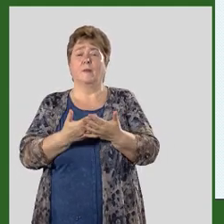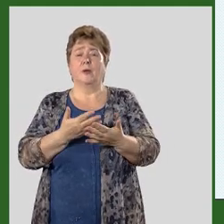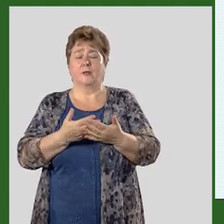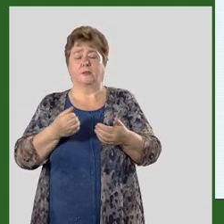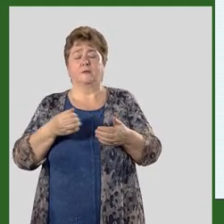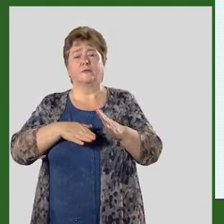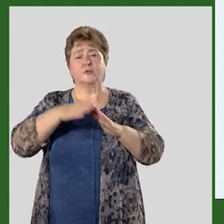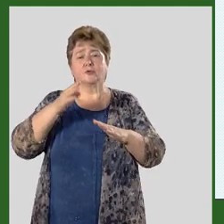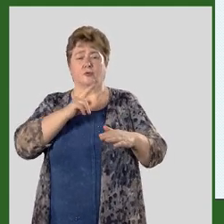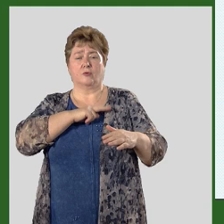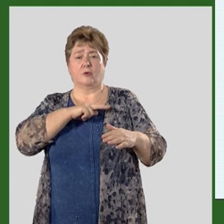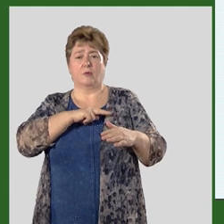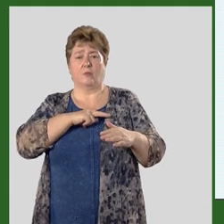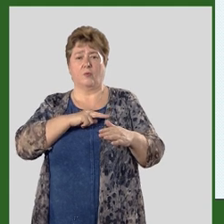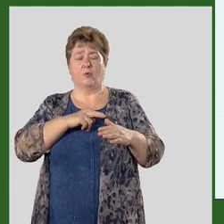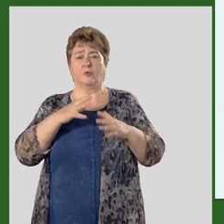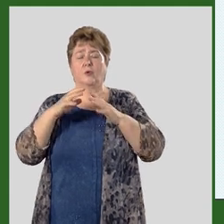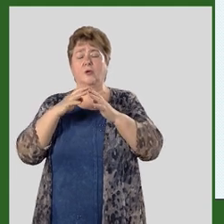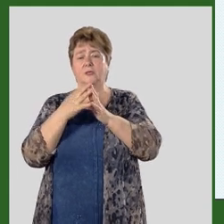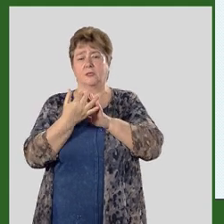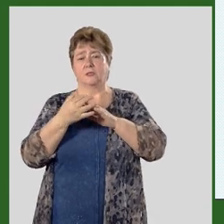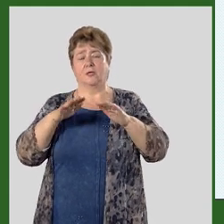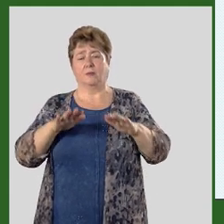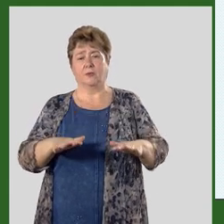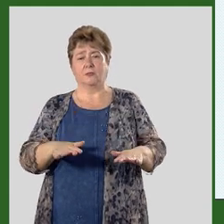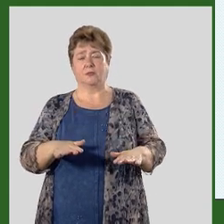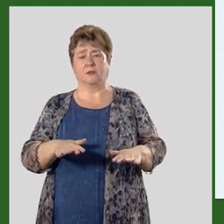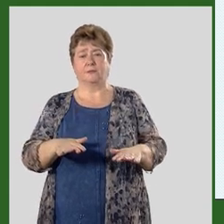демонстрирует высокую занятость именно в сельской местности.